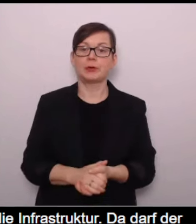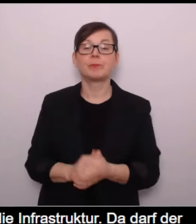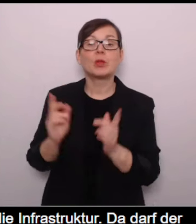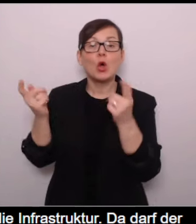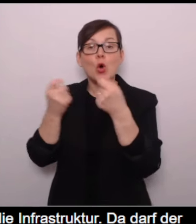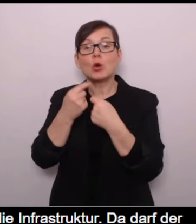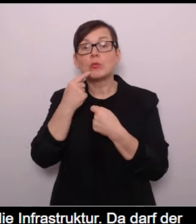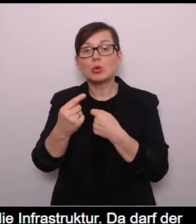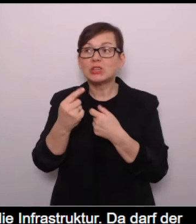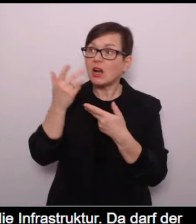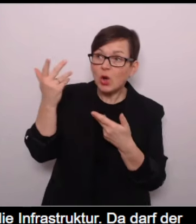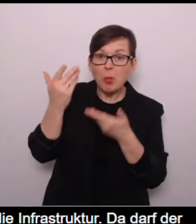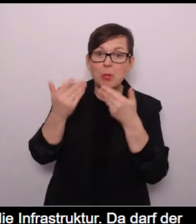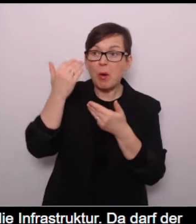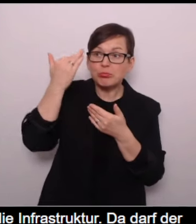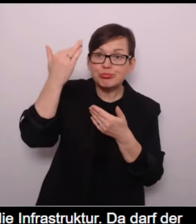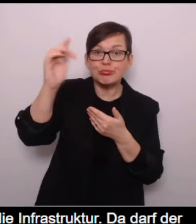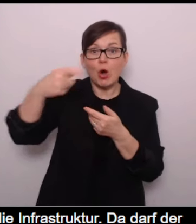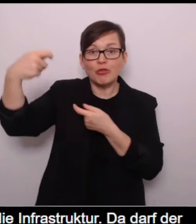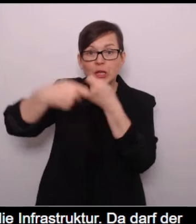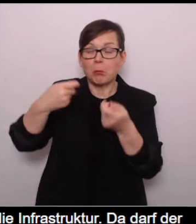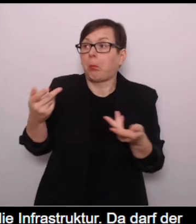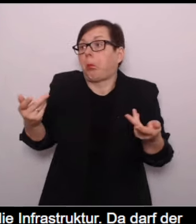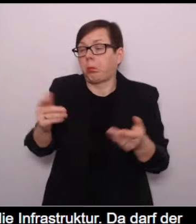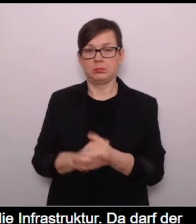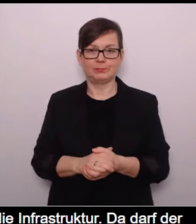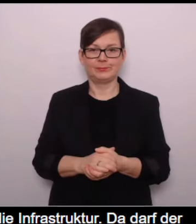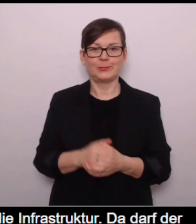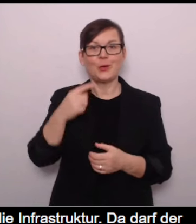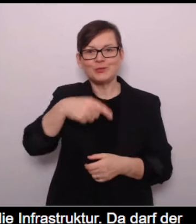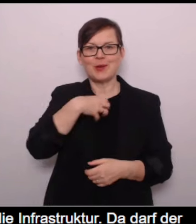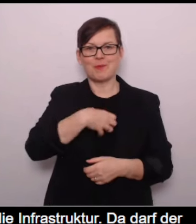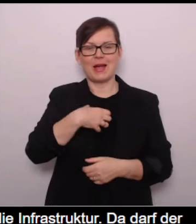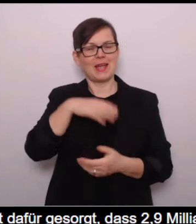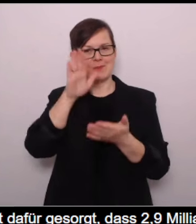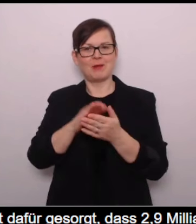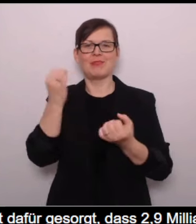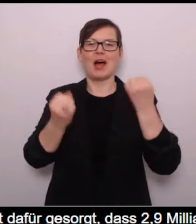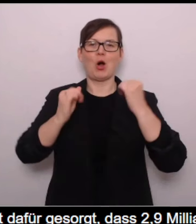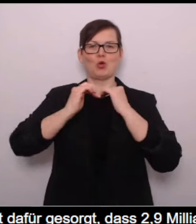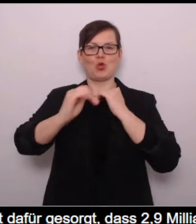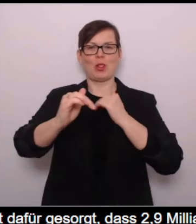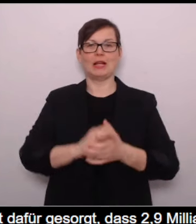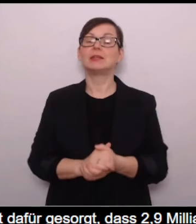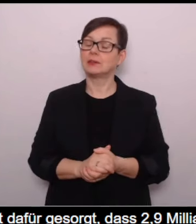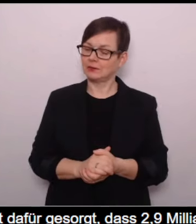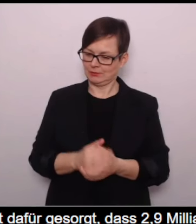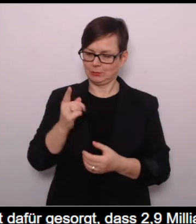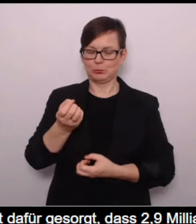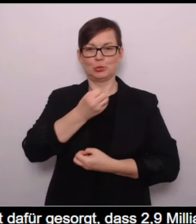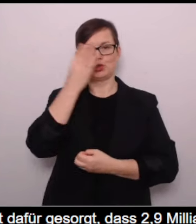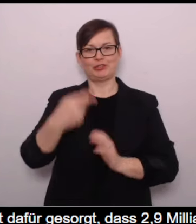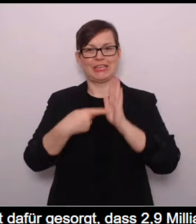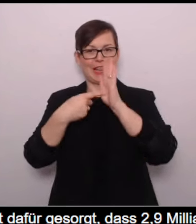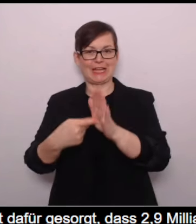zugesagt, das Bekenntnis des Bundes zur dauerhaften Weiterfinanzierung hingegen fehlt. Wir bleiben Autoland. Und